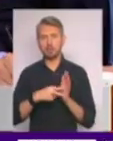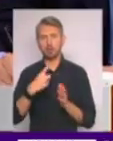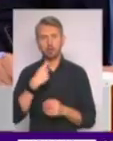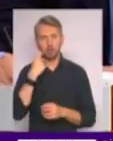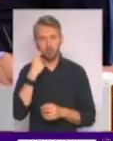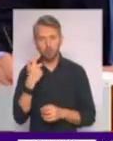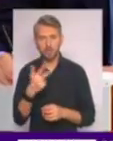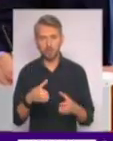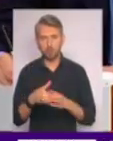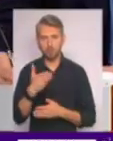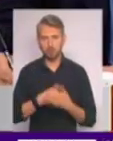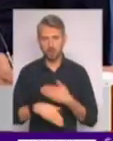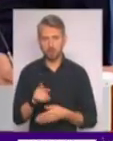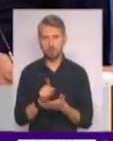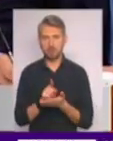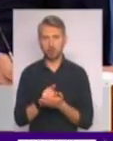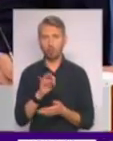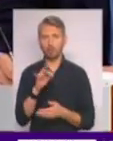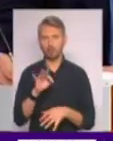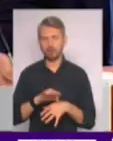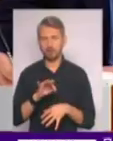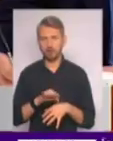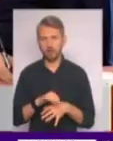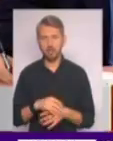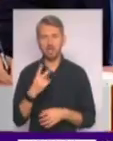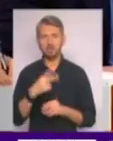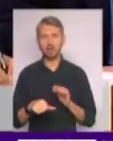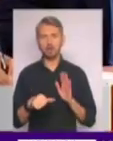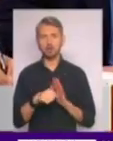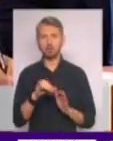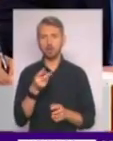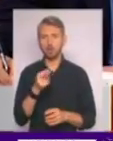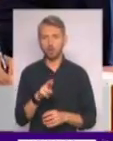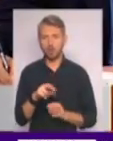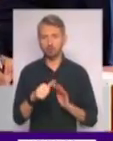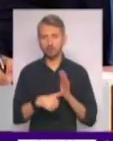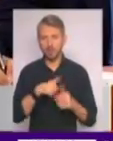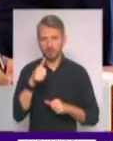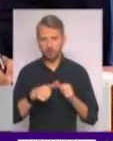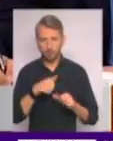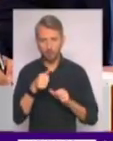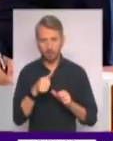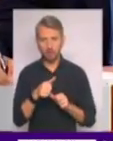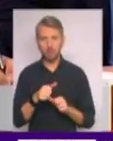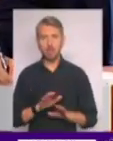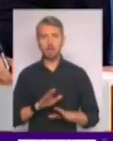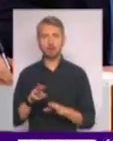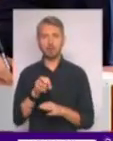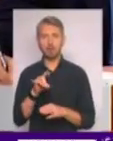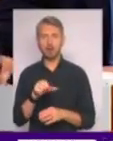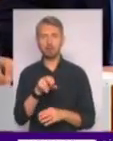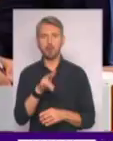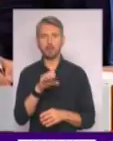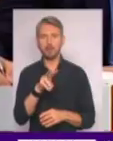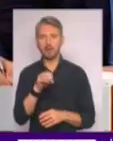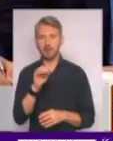третя група інвалідності по онкозаболіванню. 26 июля 2016 года зам мера Пантелеев,